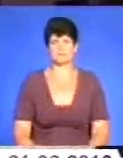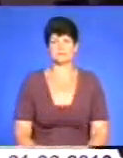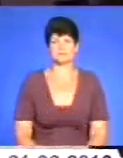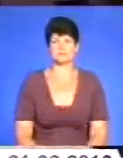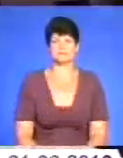запропонували цей проект, він був підтриманий. Це вже 11-та поліцейська станція, яка відкривається на території Тернопільської області. Ще